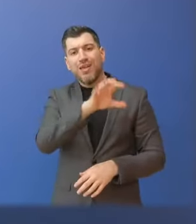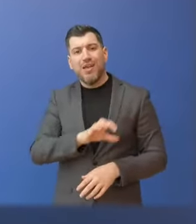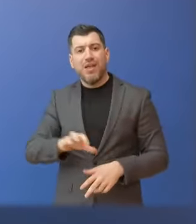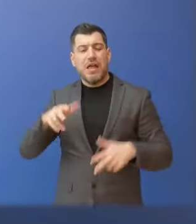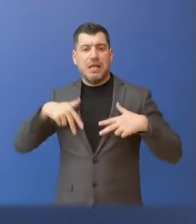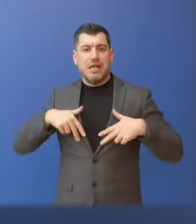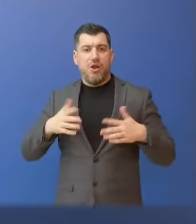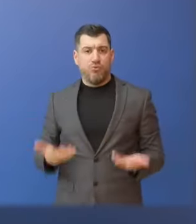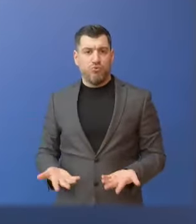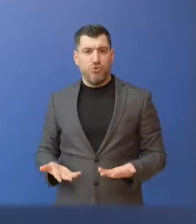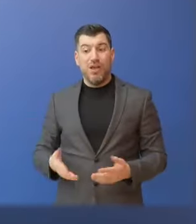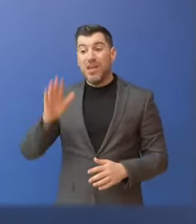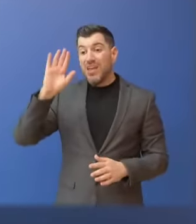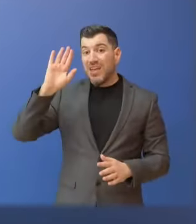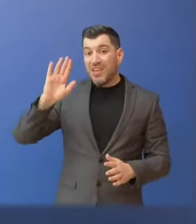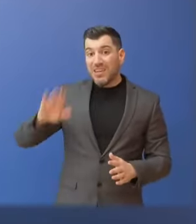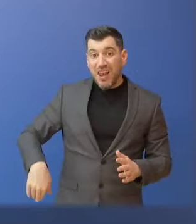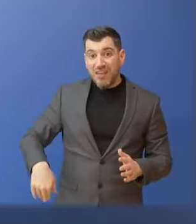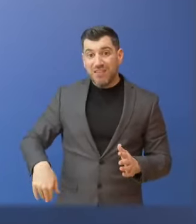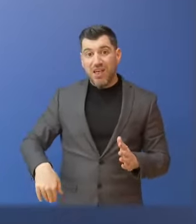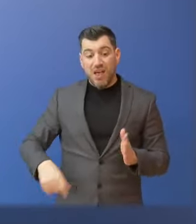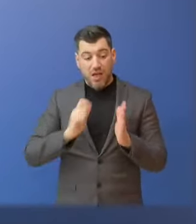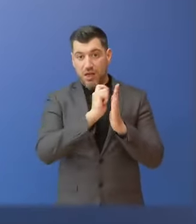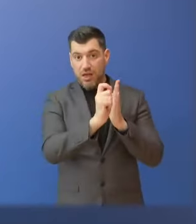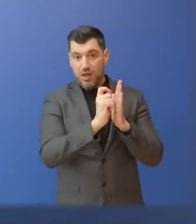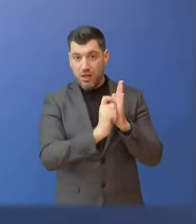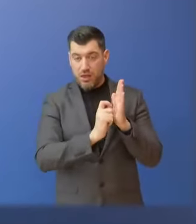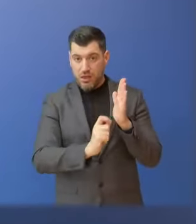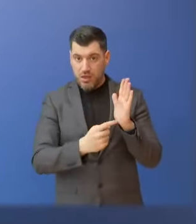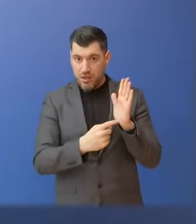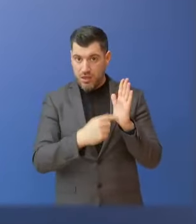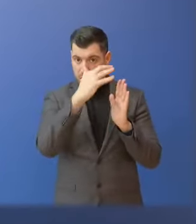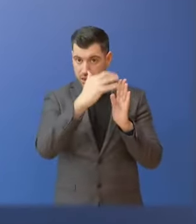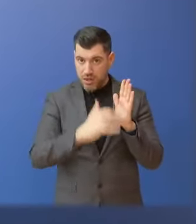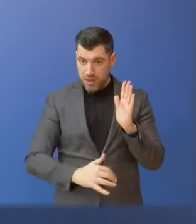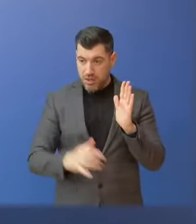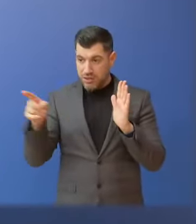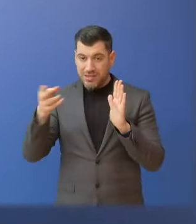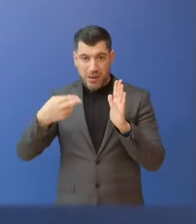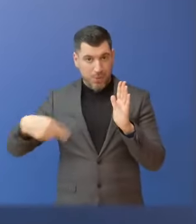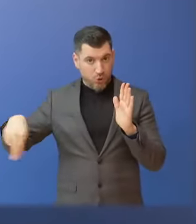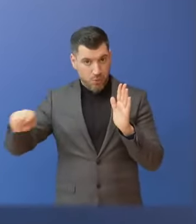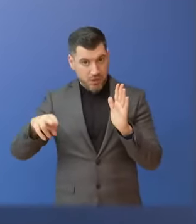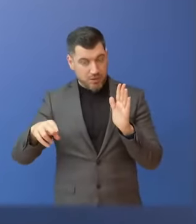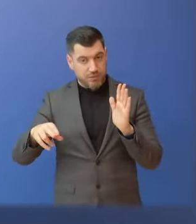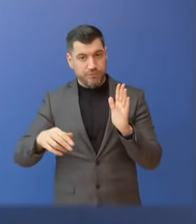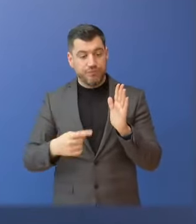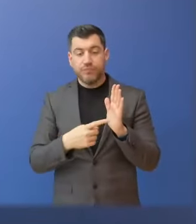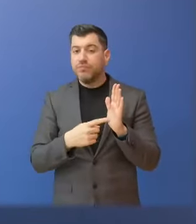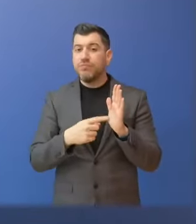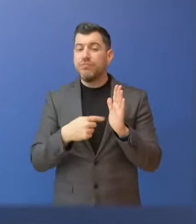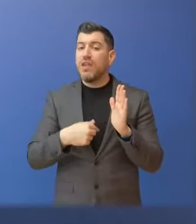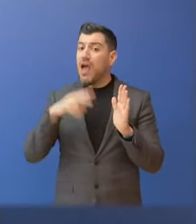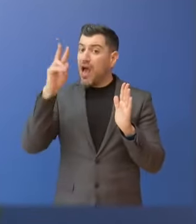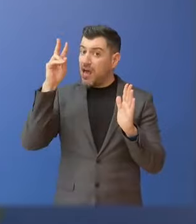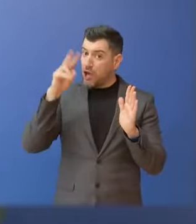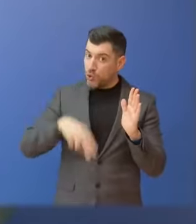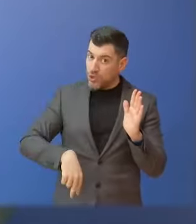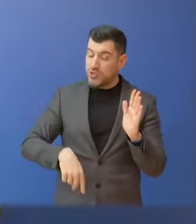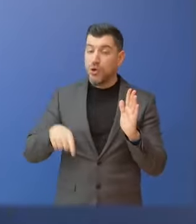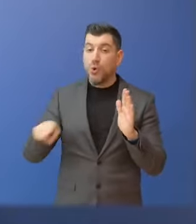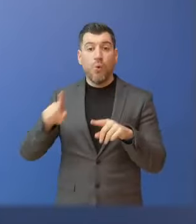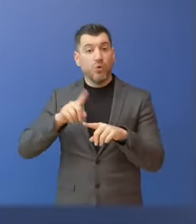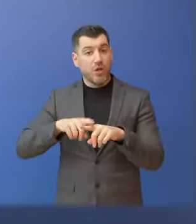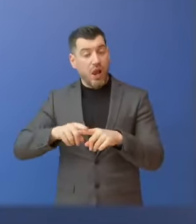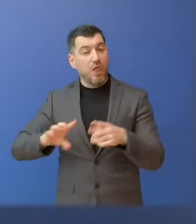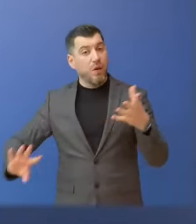οποία συντάχθηκε και είναι προφανώς και στη διάθεση όσων θέλουν να τη δουν αναγνωρίστηκαν αναγνωρίστηκε σημαντική πρόοδος στη χώρα